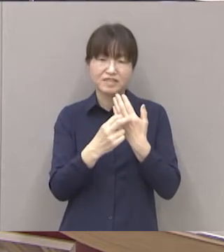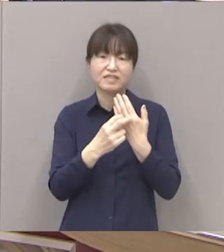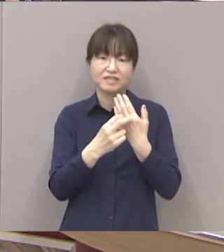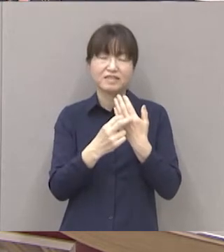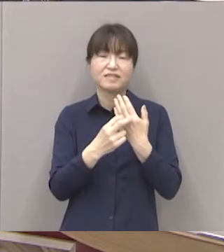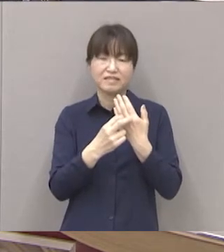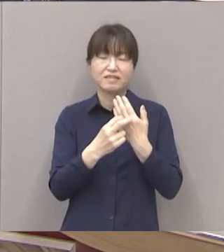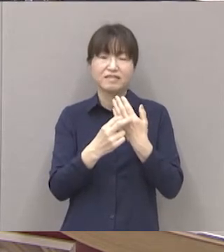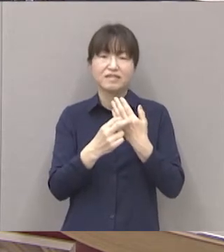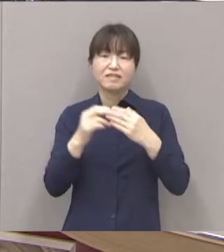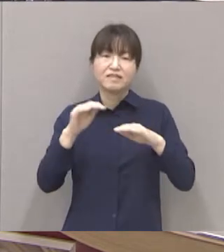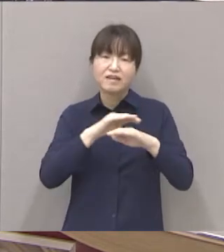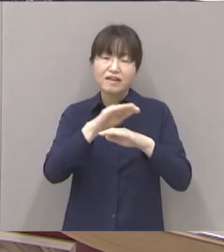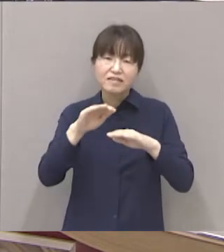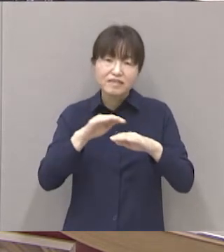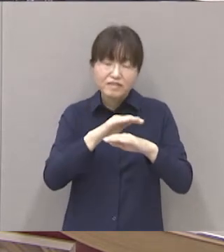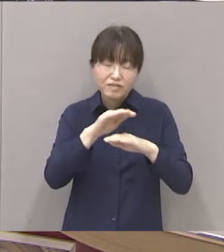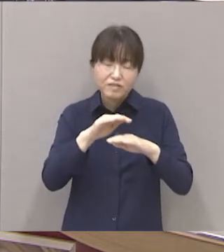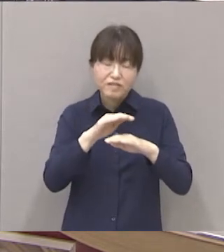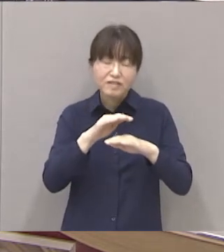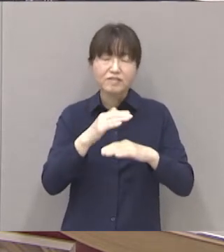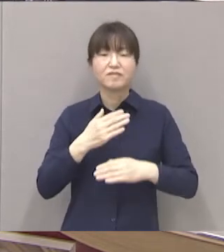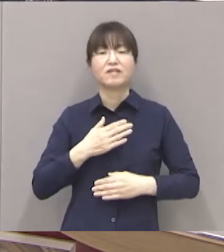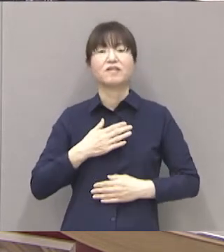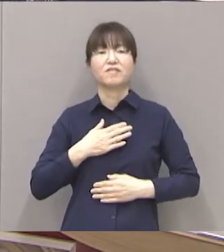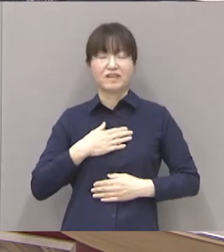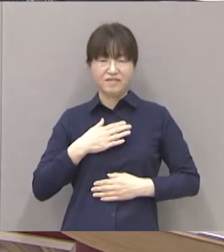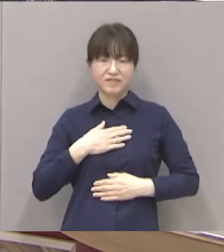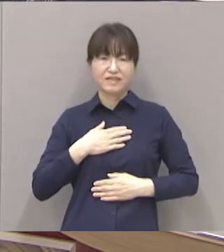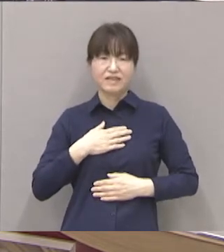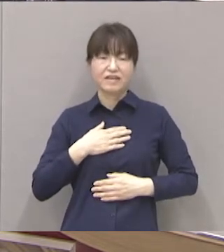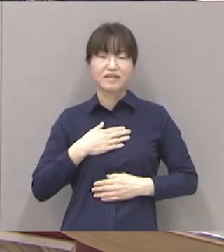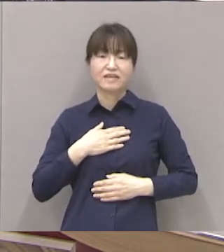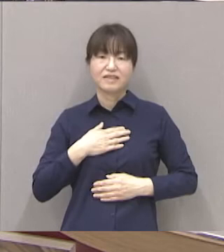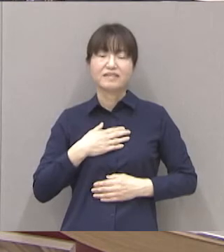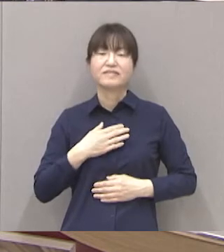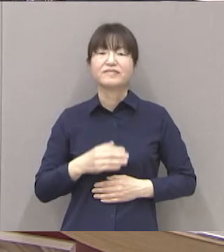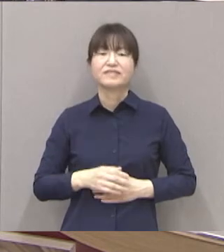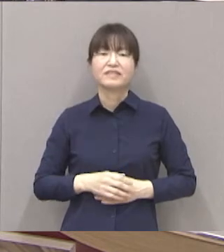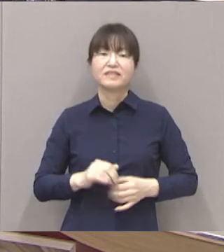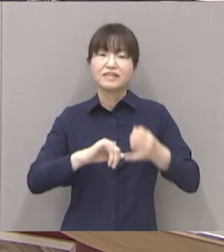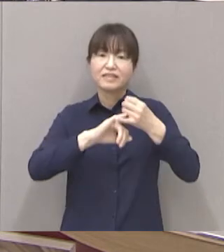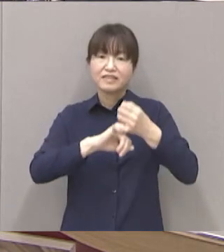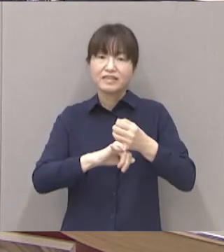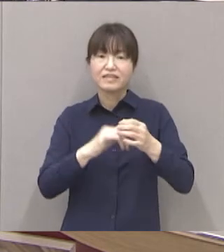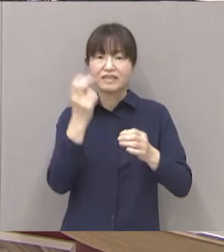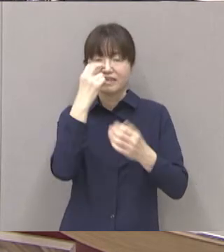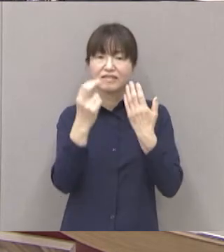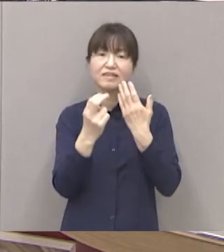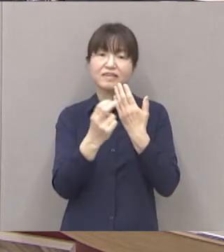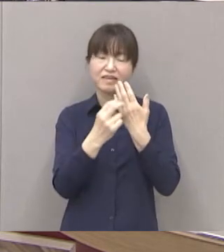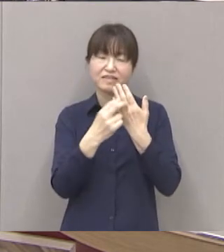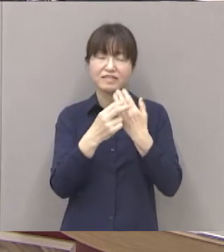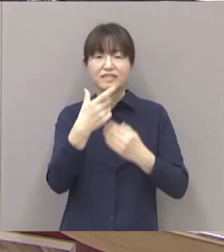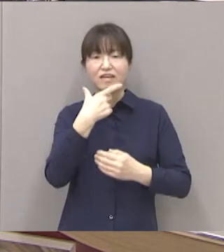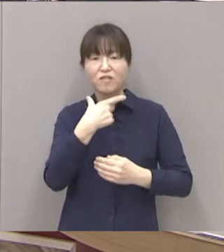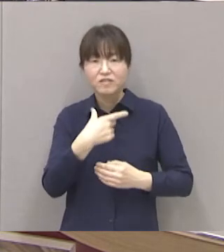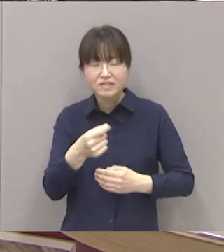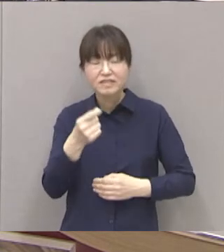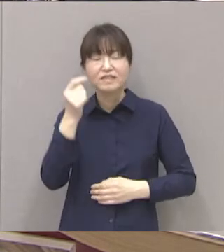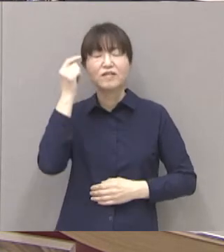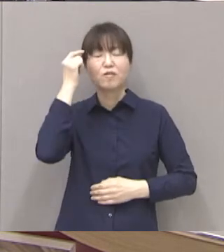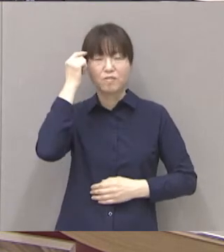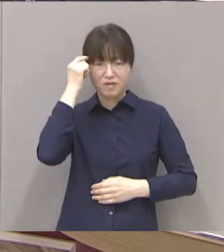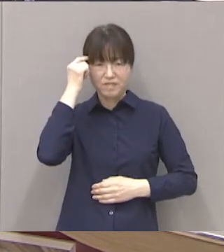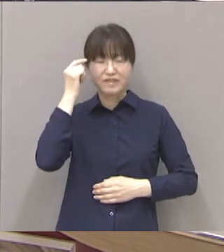治療を行ったかでそこまで差が出るということはぜひともあの先生申し上げましたけど検診は受けていただきたいというふうにあの私も強く